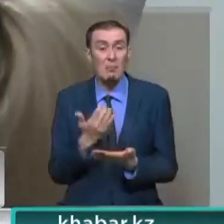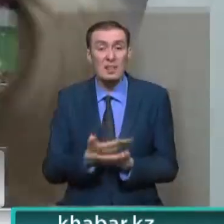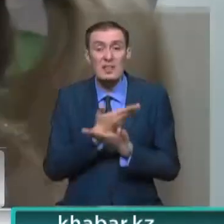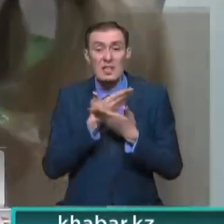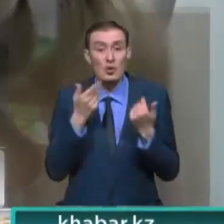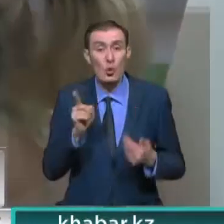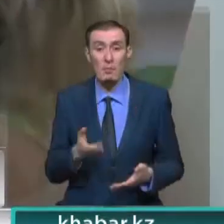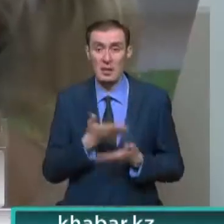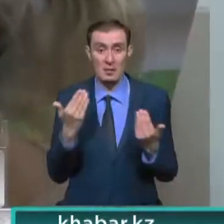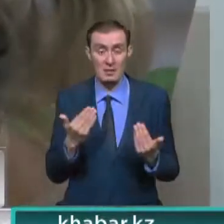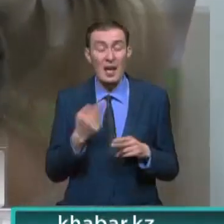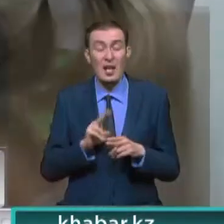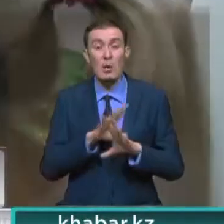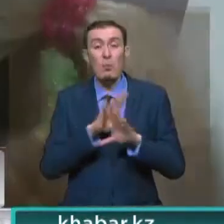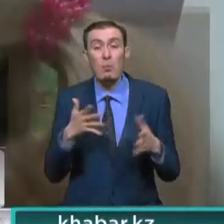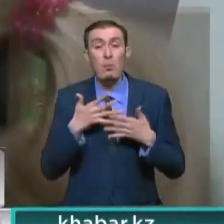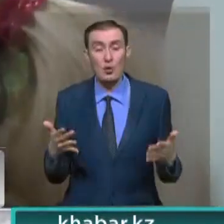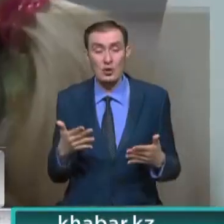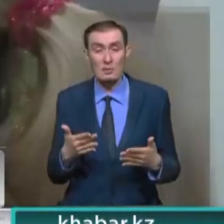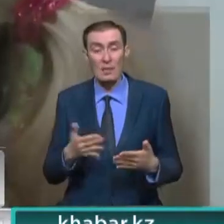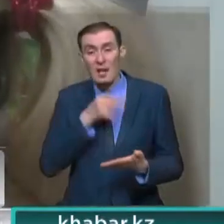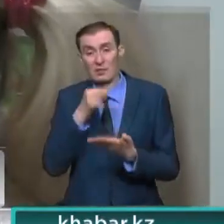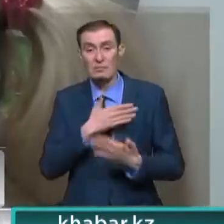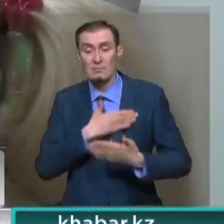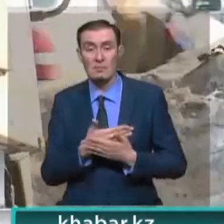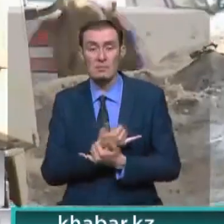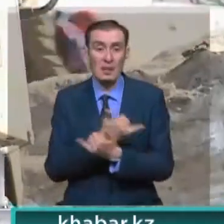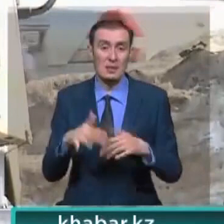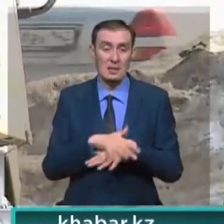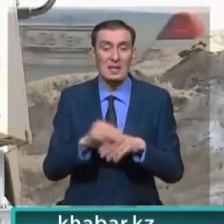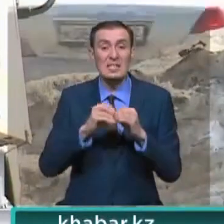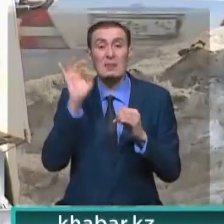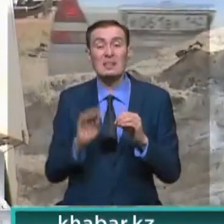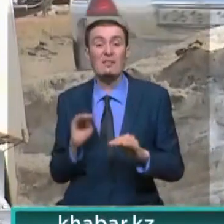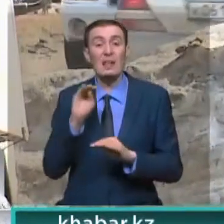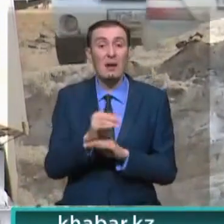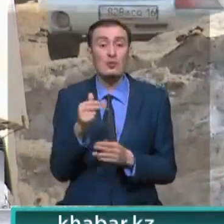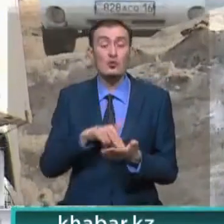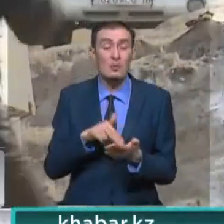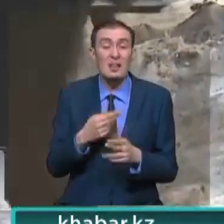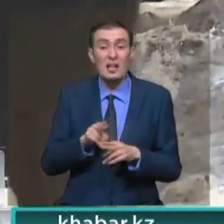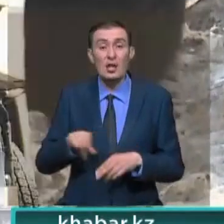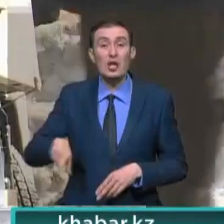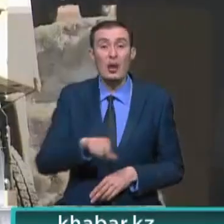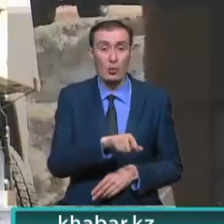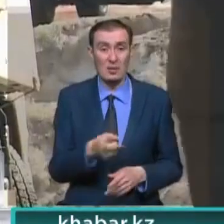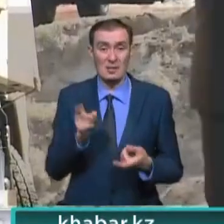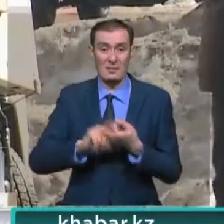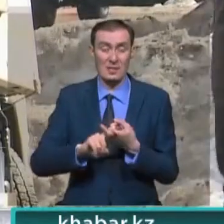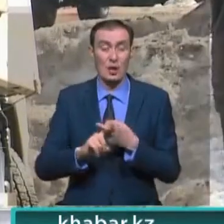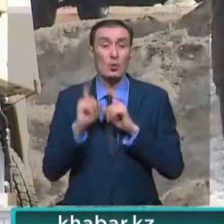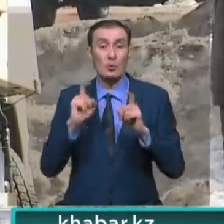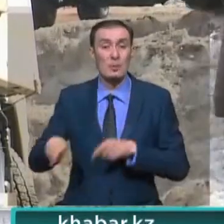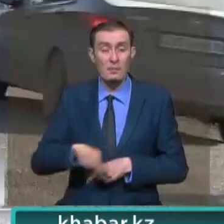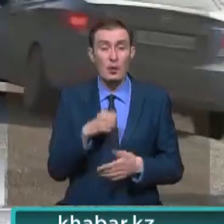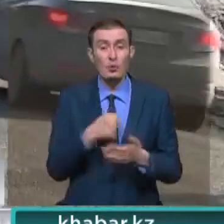тиина. Все больше – это социальная ответственность бизнеса. 10% торговой надбавки съедает дорогая доставка, то есть дорога